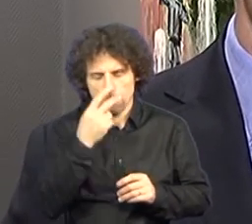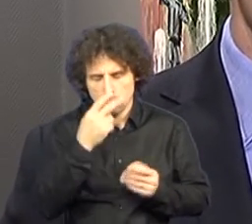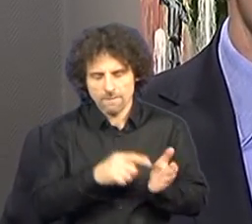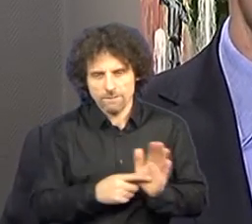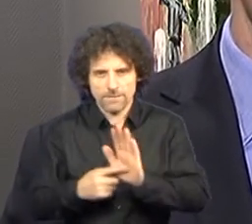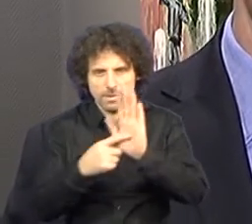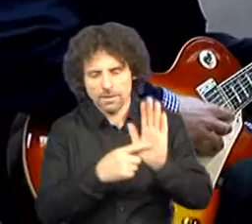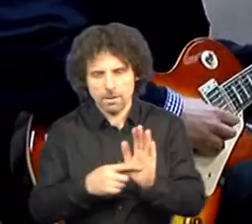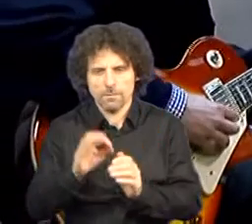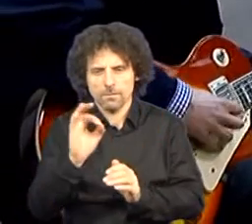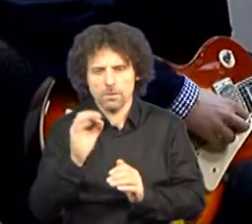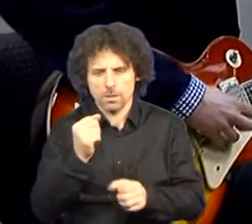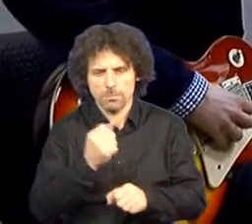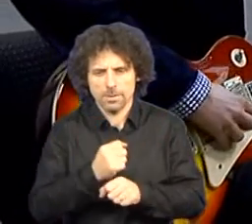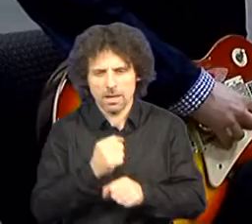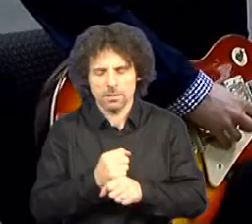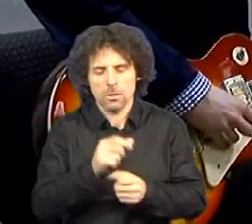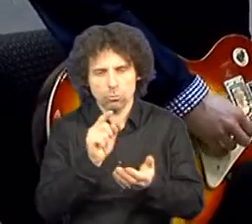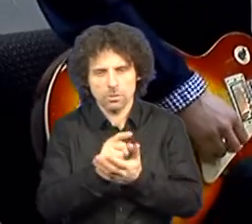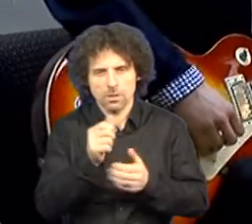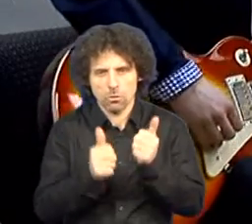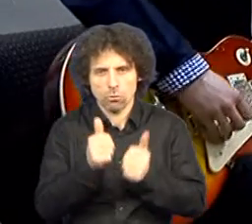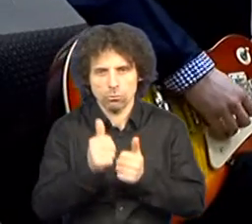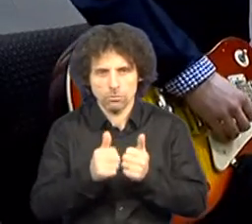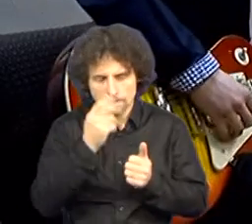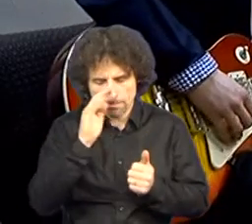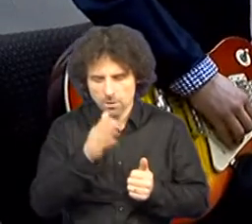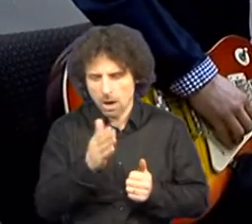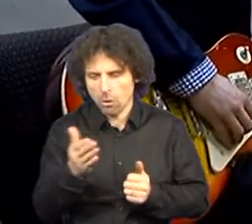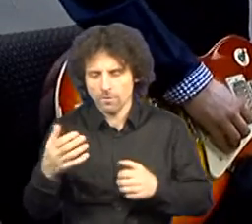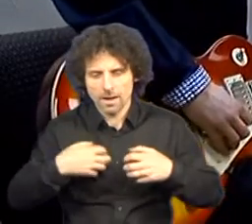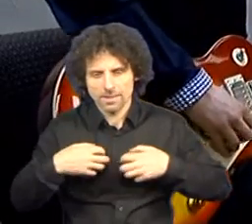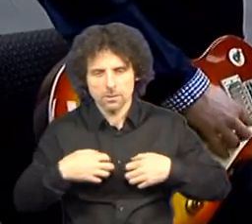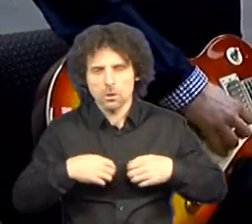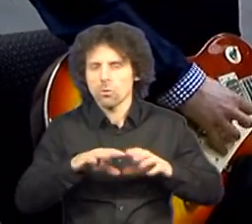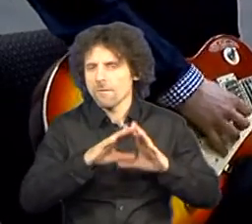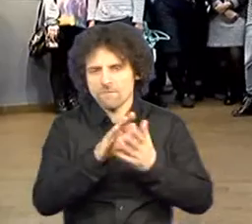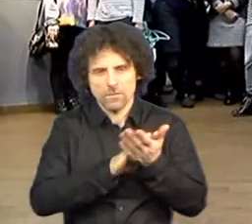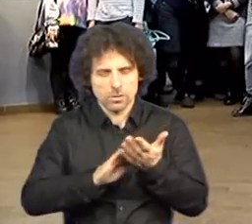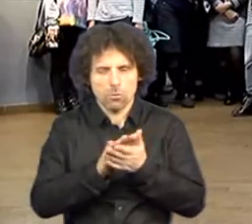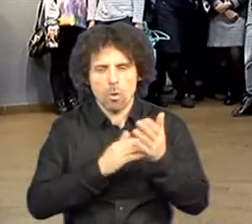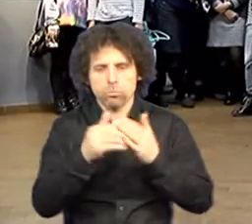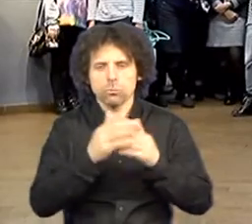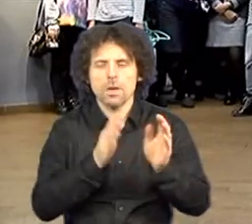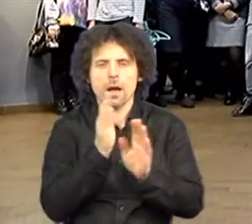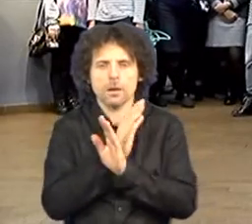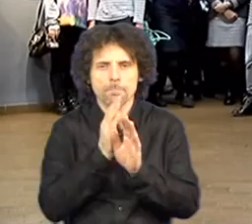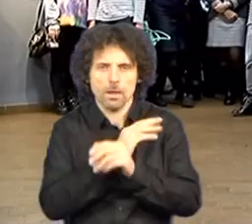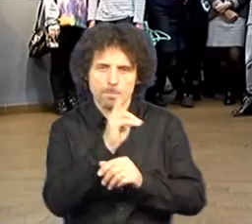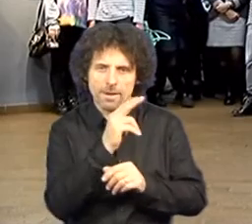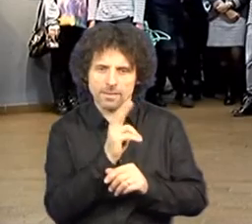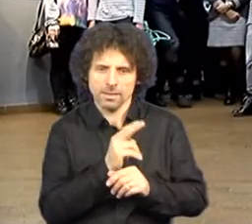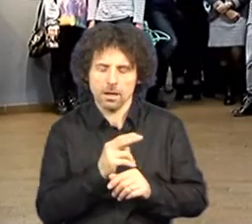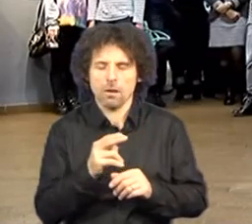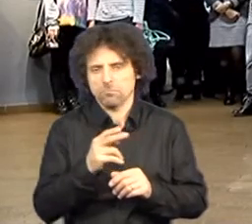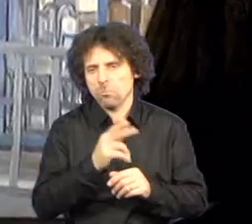prace razem z młodzieżą z całej Europy. Sukcesy w konkursach, w przeglądach artystycznych, to wszystko buduje klimat plastyka i sprawia, że młodzież do